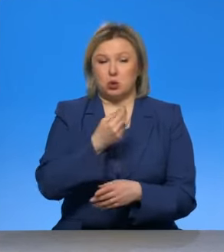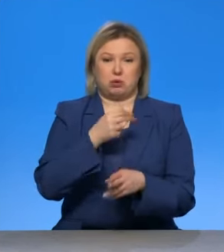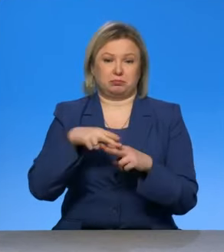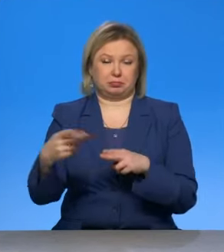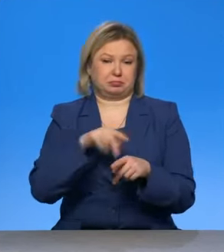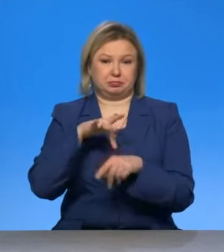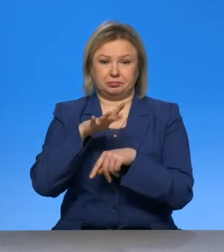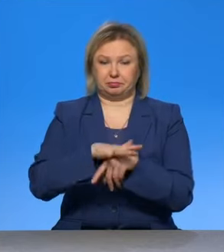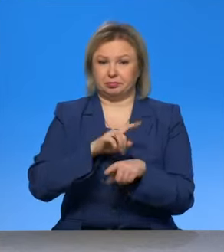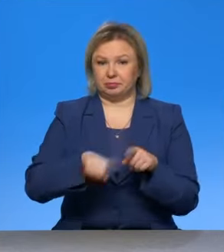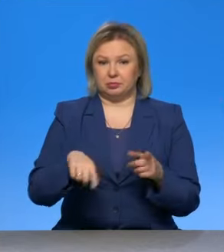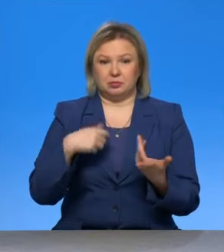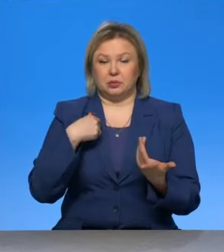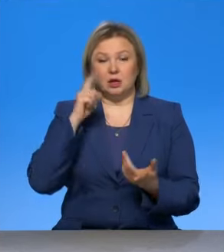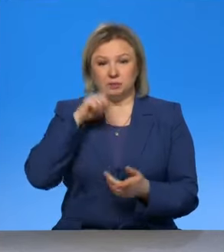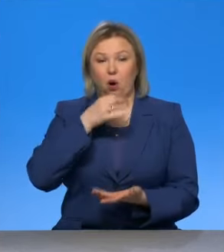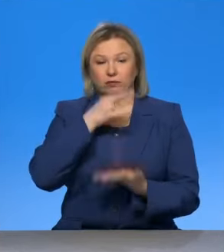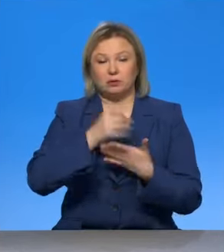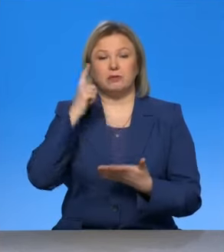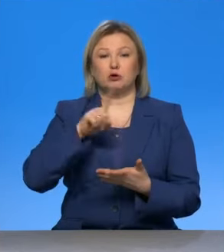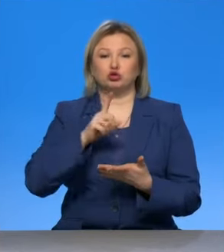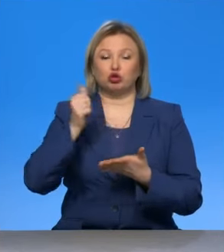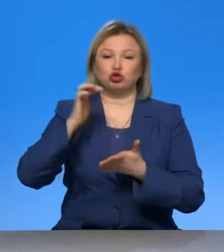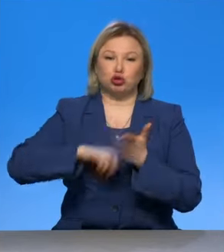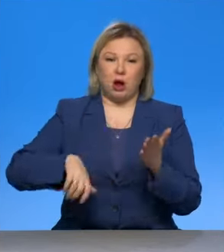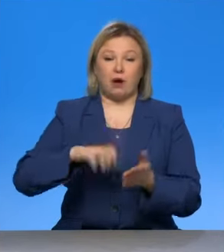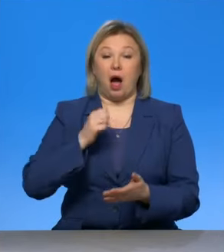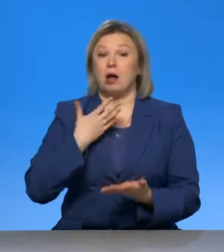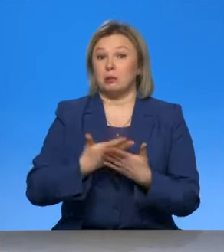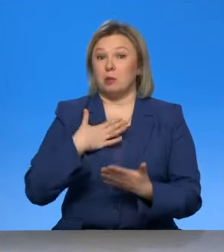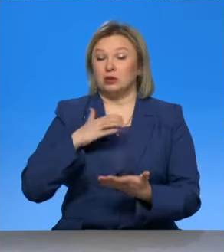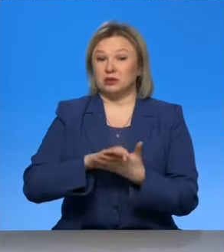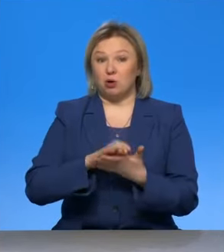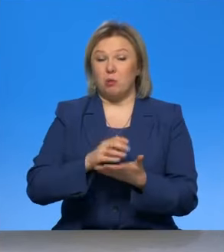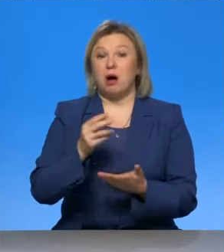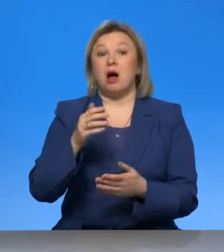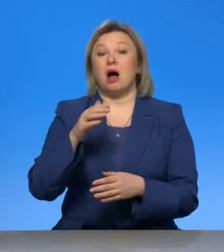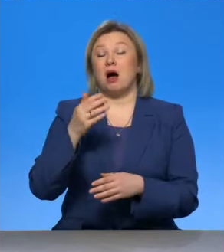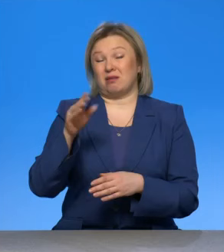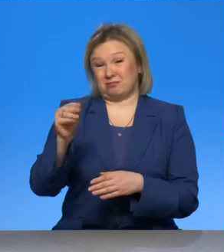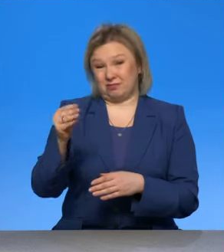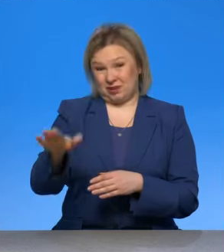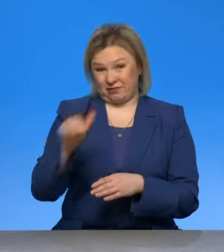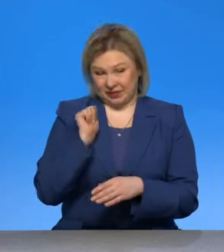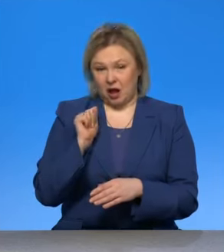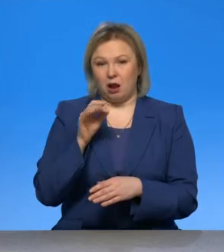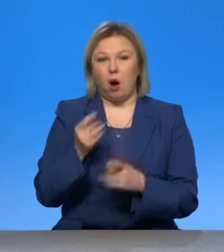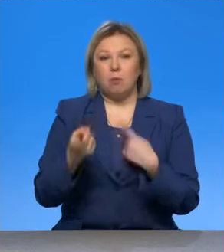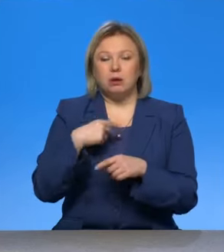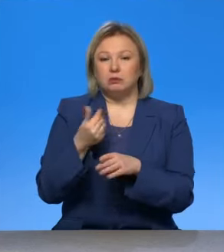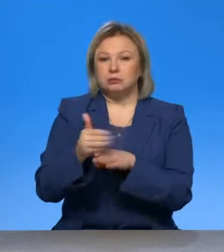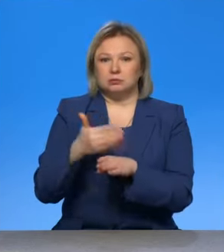и какие бывают пени, а вот знакомые взяли и не смогли выплатить. Поэтому мы даже их